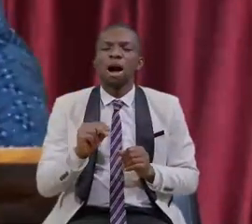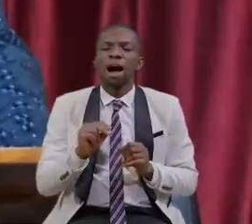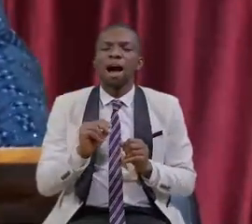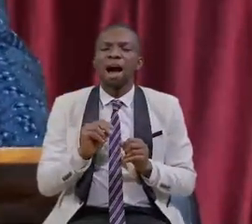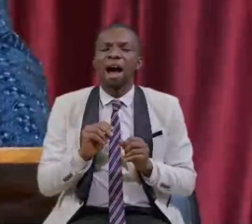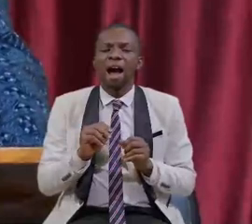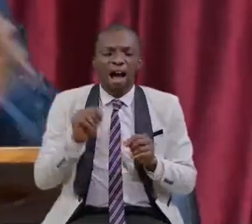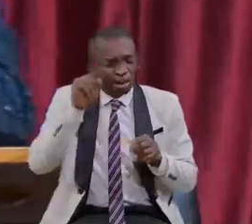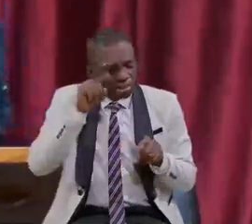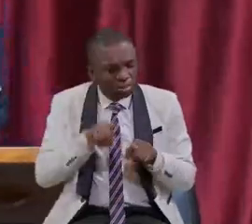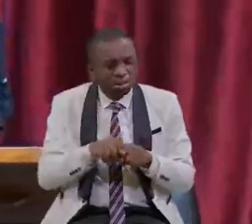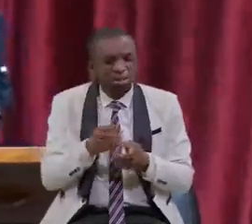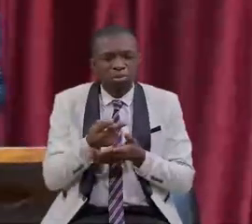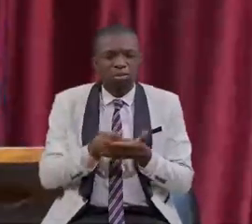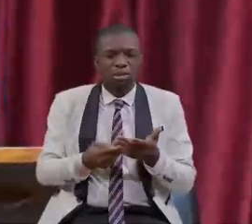ténèbres et la lumière.